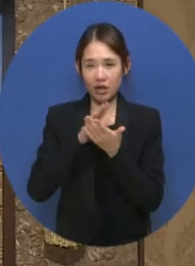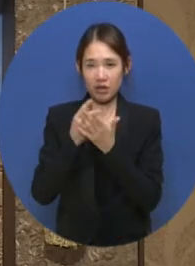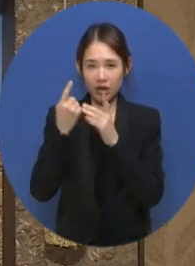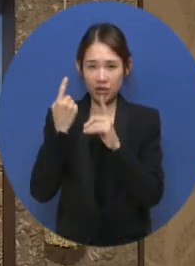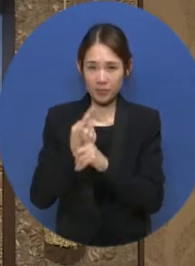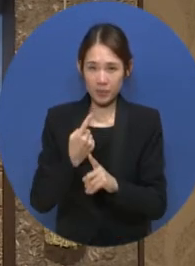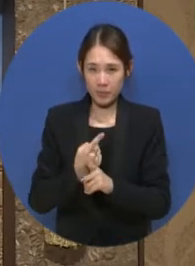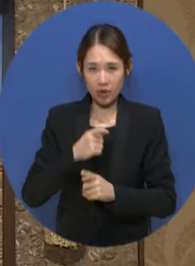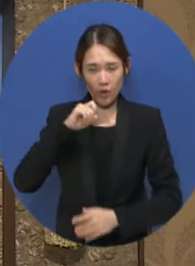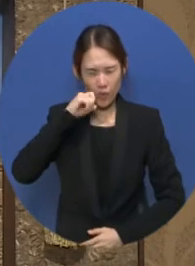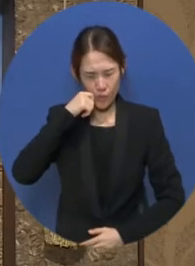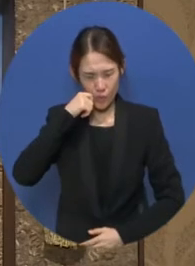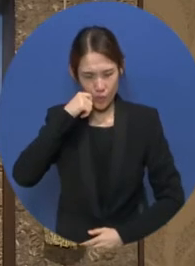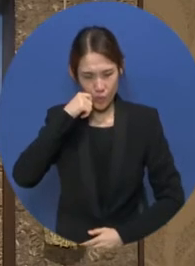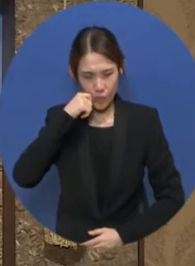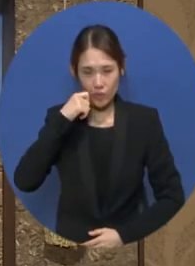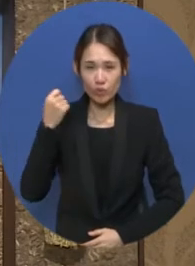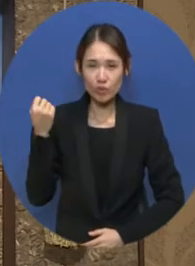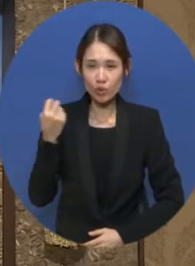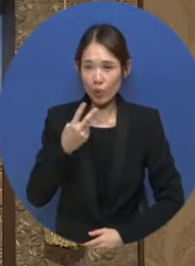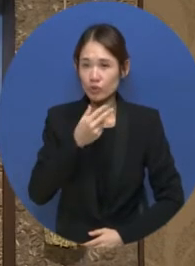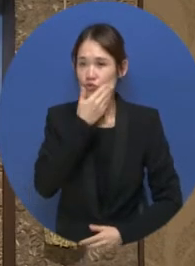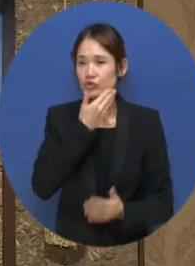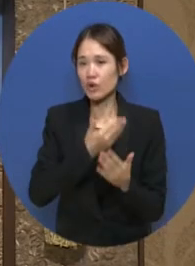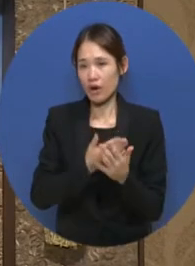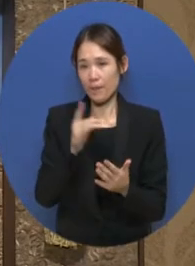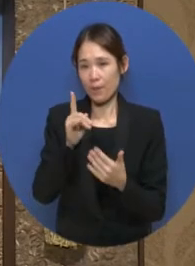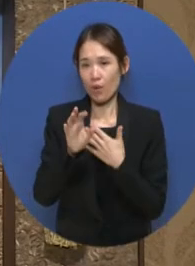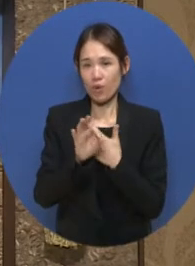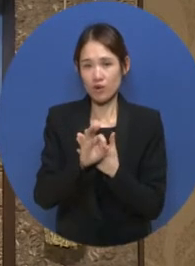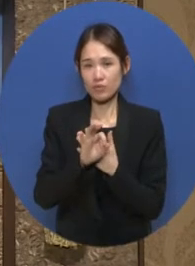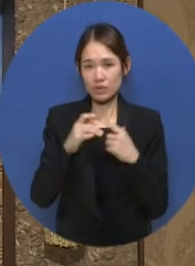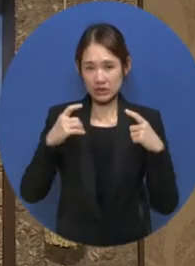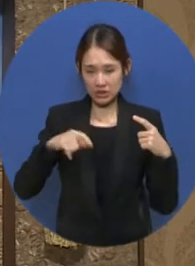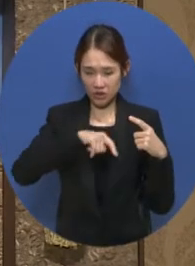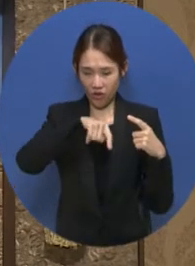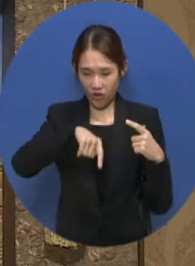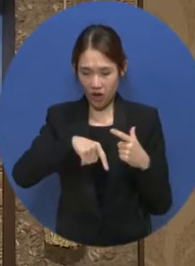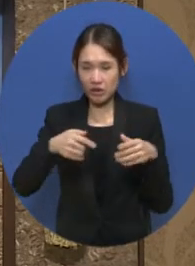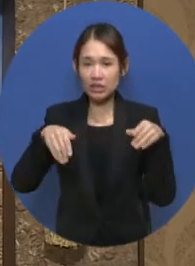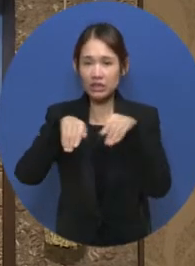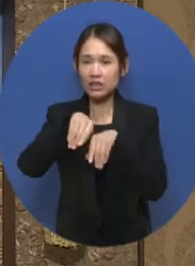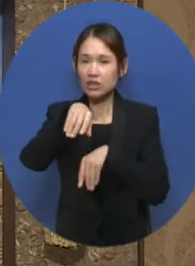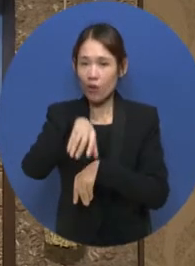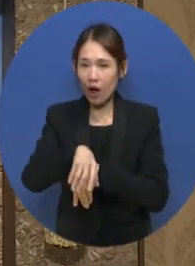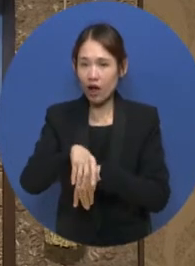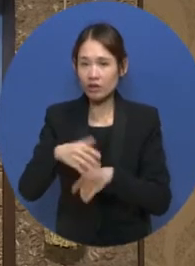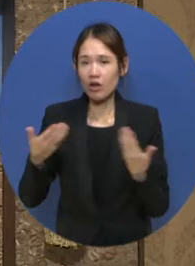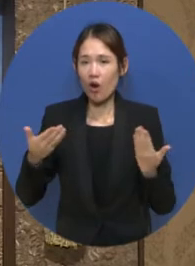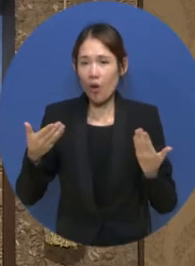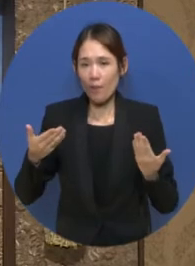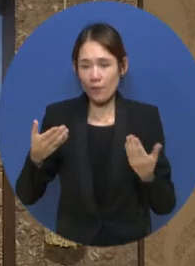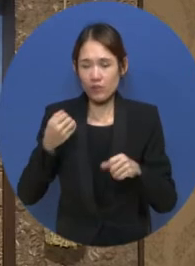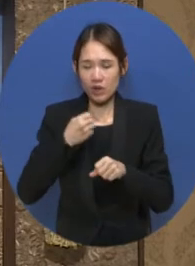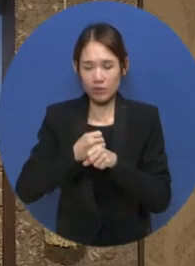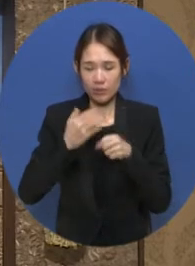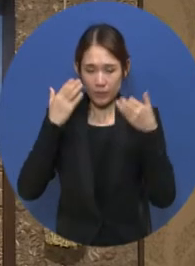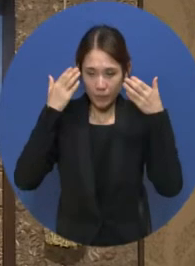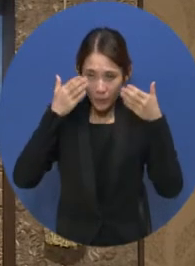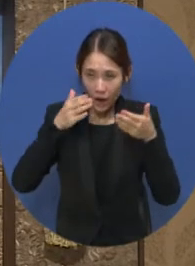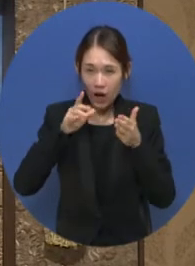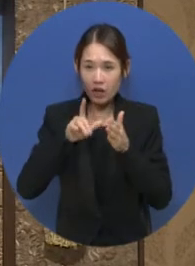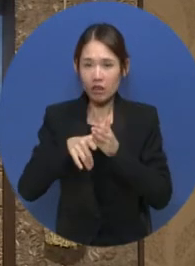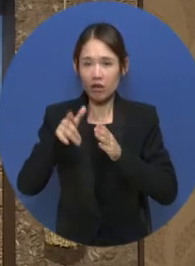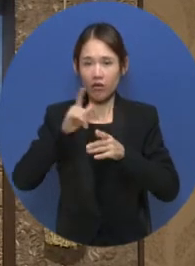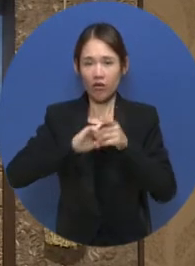하고 있고요 그리고 또 무엇보다 좀 중요한 것은 이제 지역에 있는 기관들이 좀더 업무를 하는데 있어서 여러가지 좀